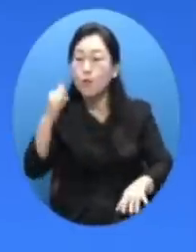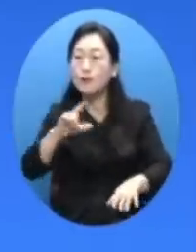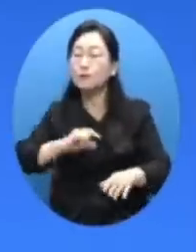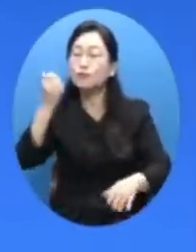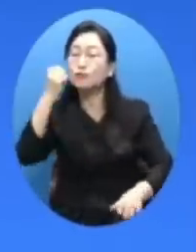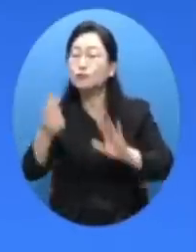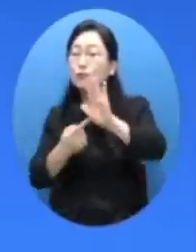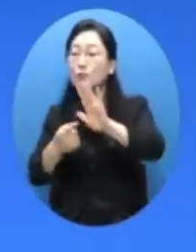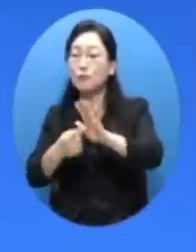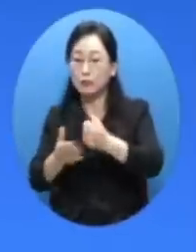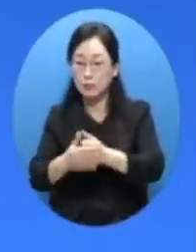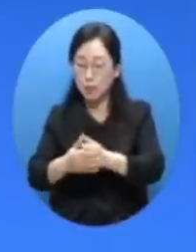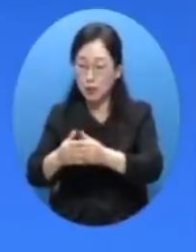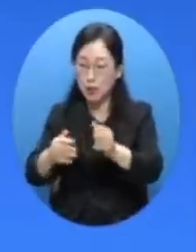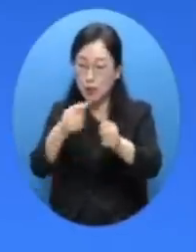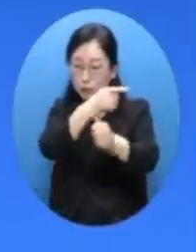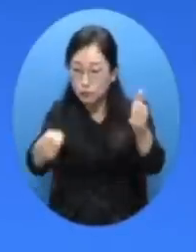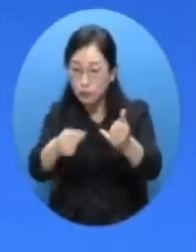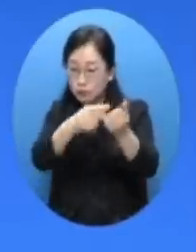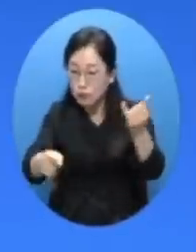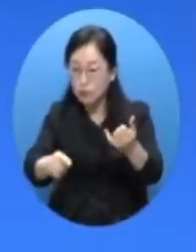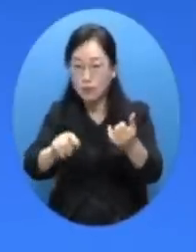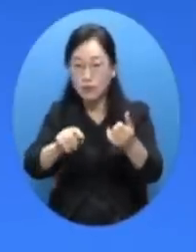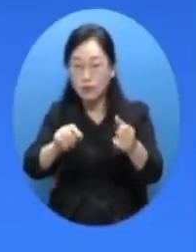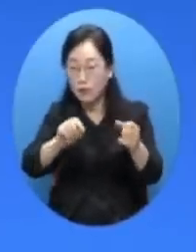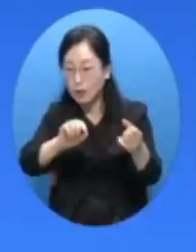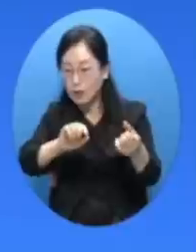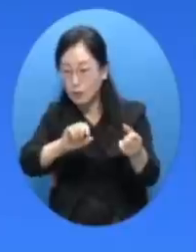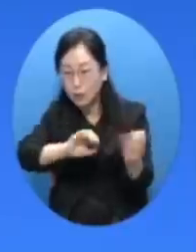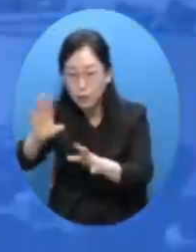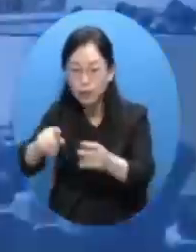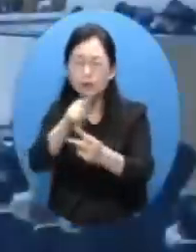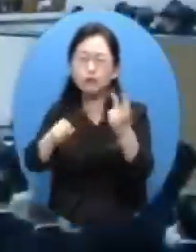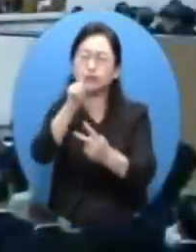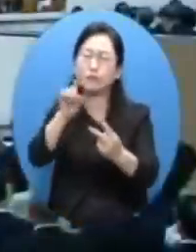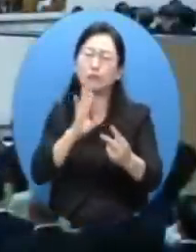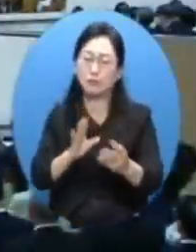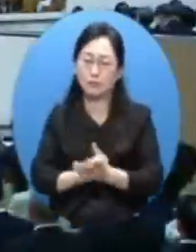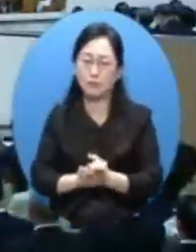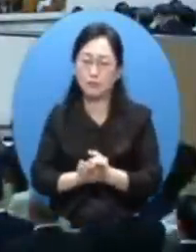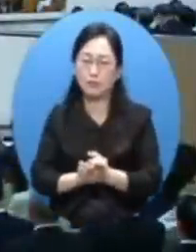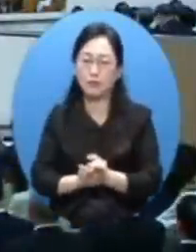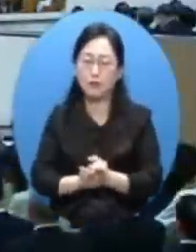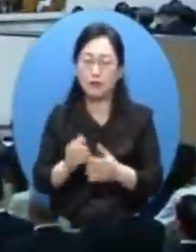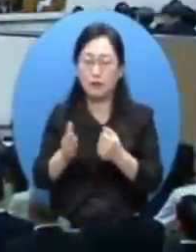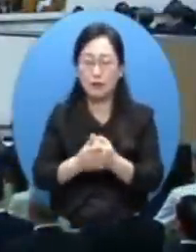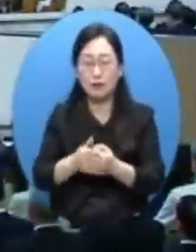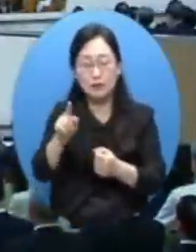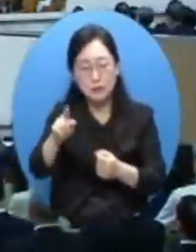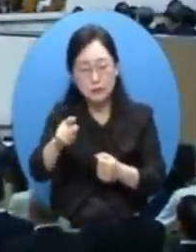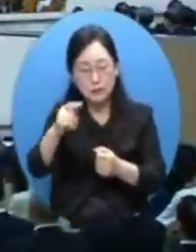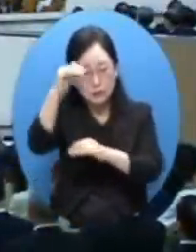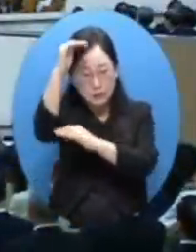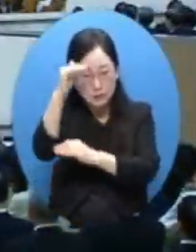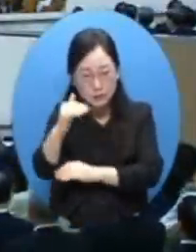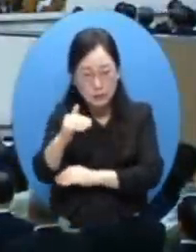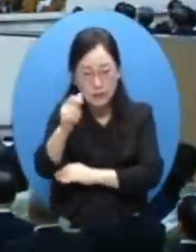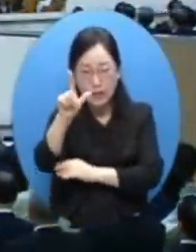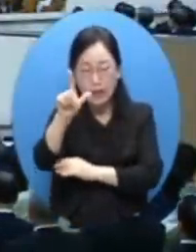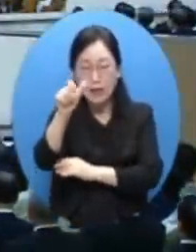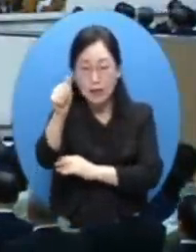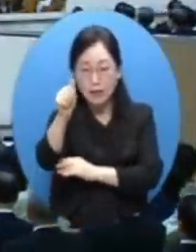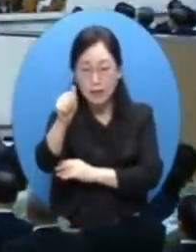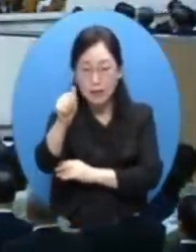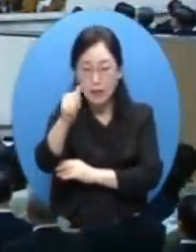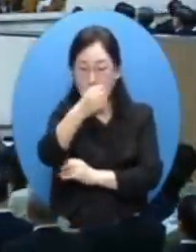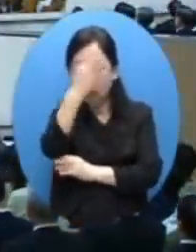버리든가 둘 중에 하나밖에 답이 없게 되었어요. 이것이 이 얘기가 미국 LA 타임즈에 보도됐는데 이 기사를 보고 미국의